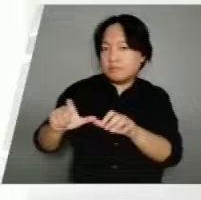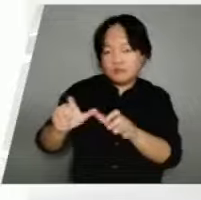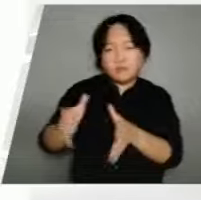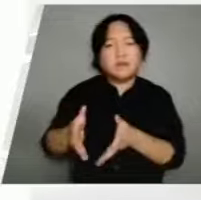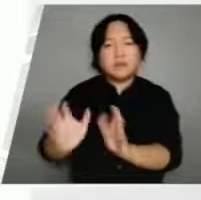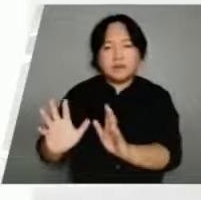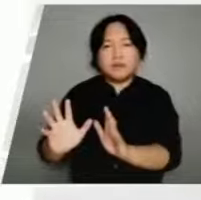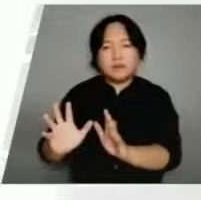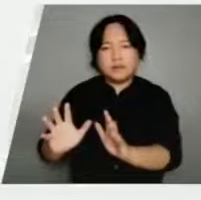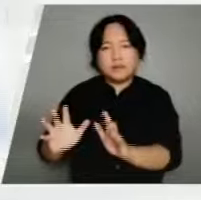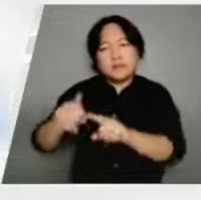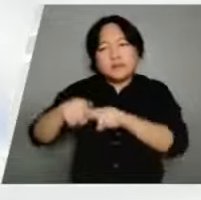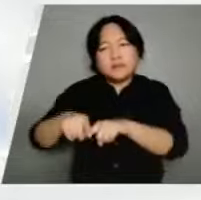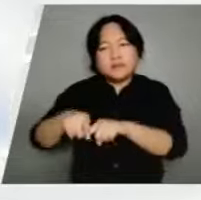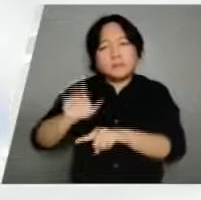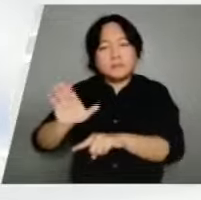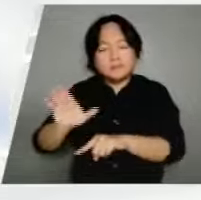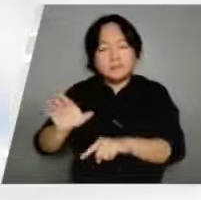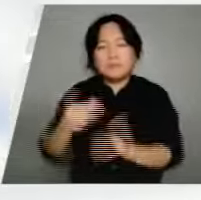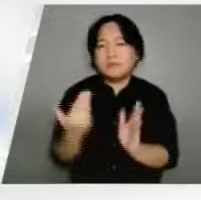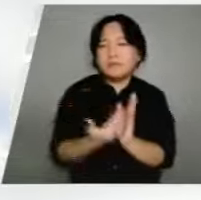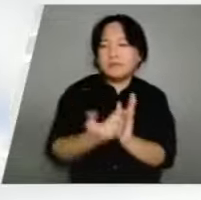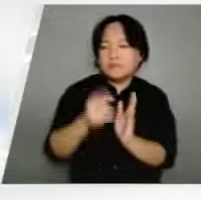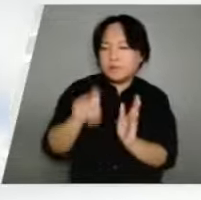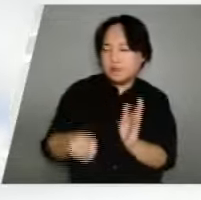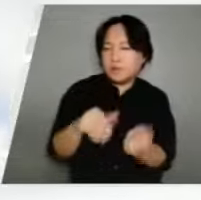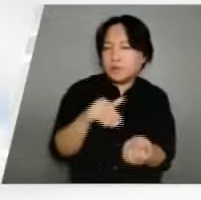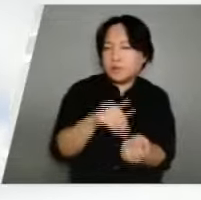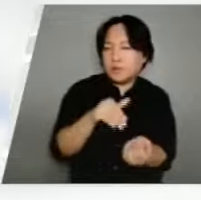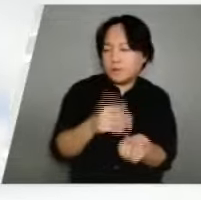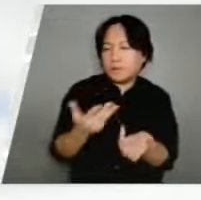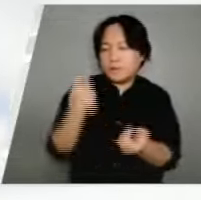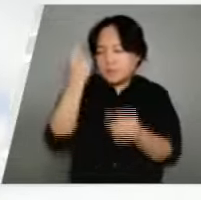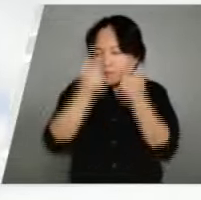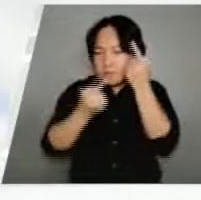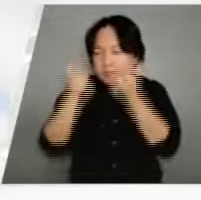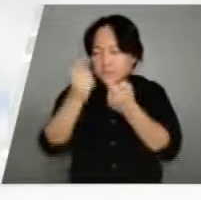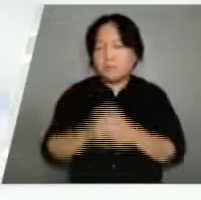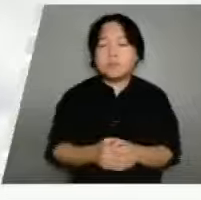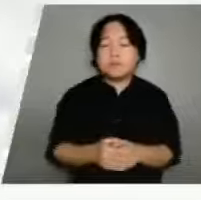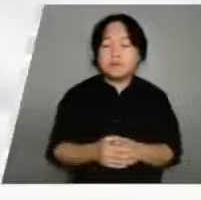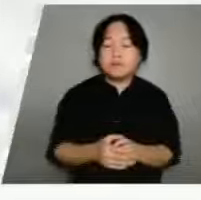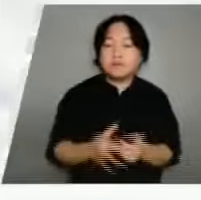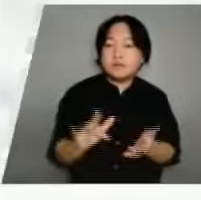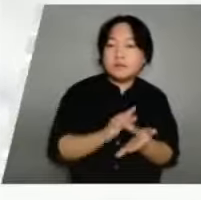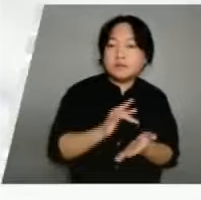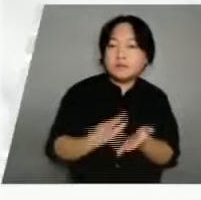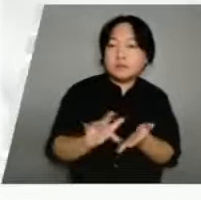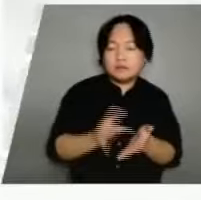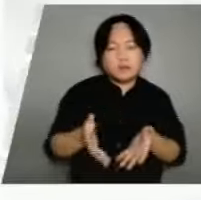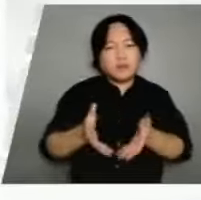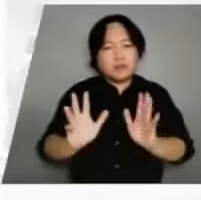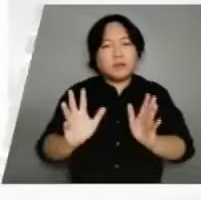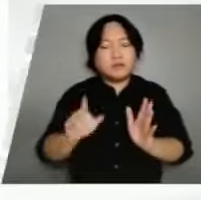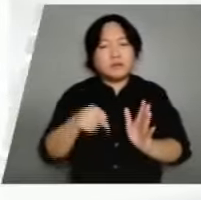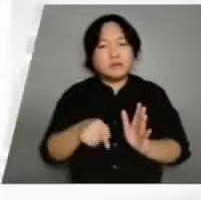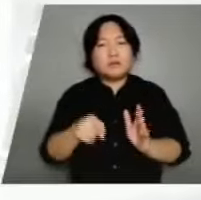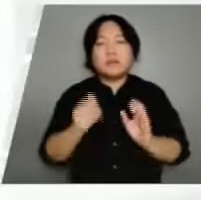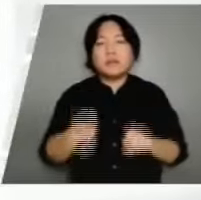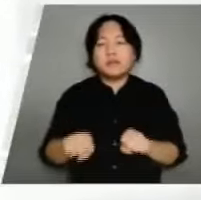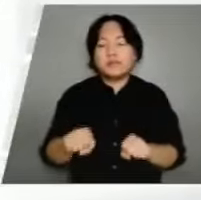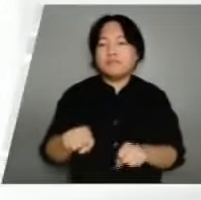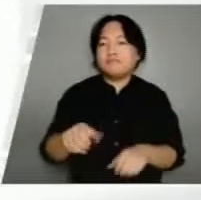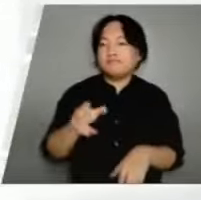mula sa kanilang doktor. Papayagan din ang mga gadget sa aktibidad sa labas ng paaralan gaya ng field trip at kapag